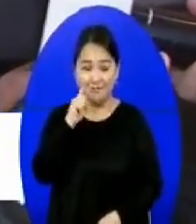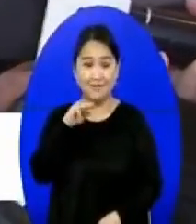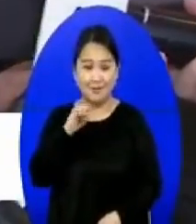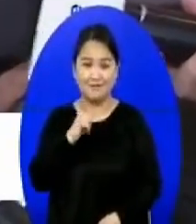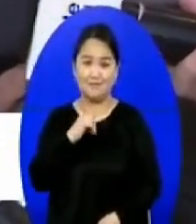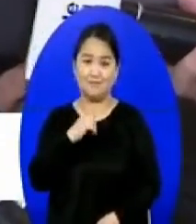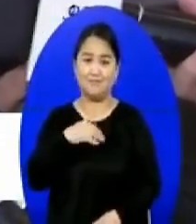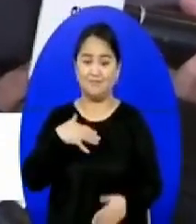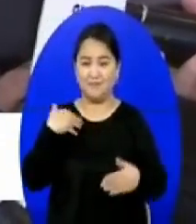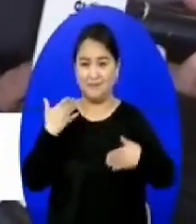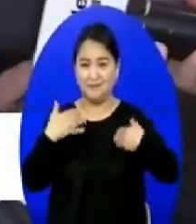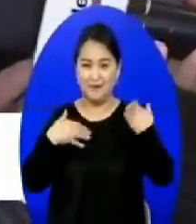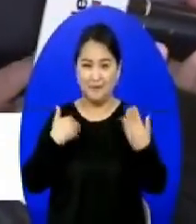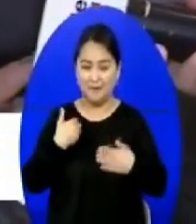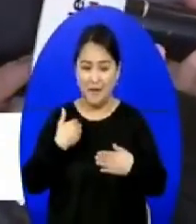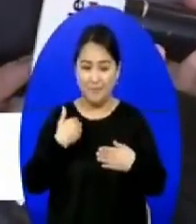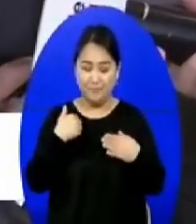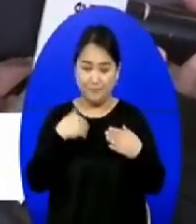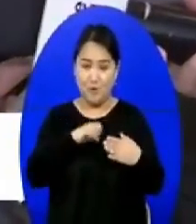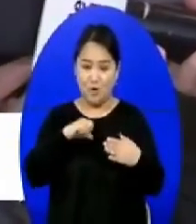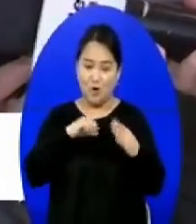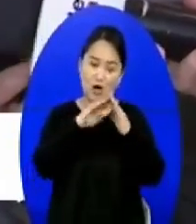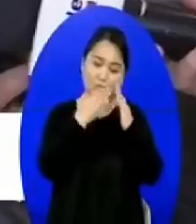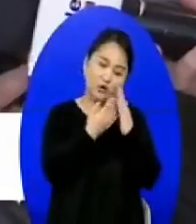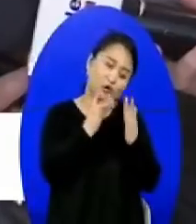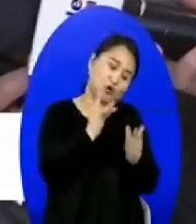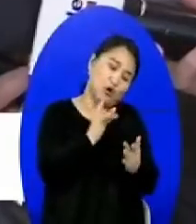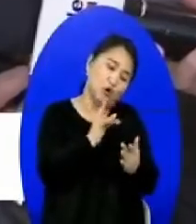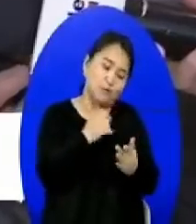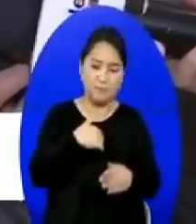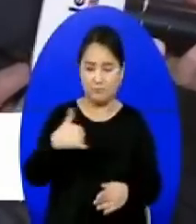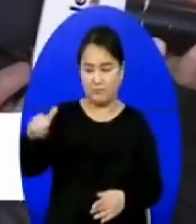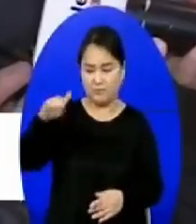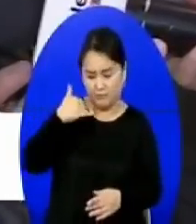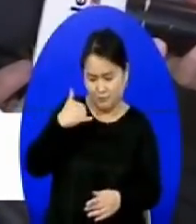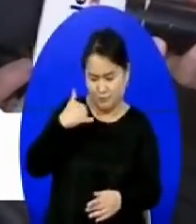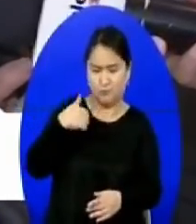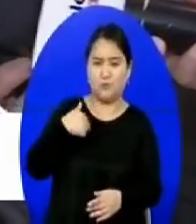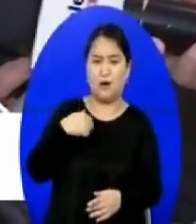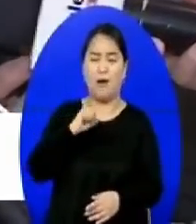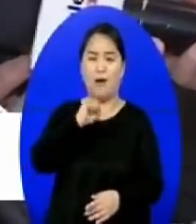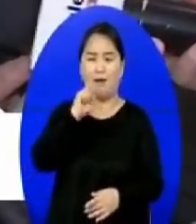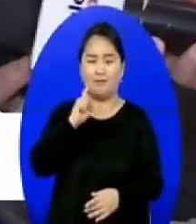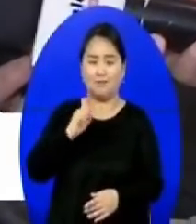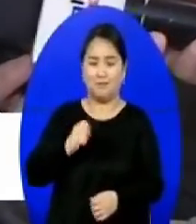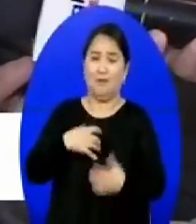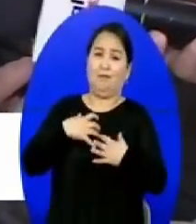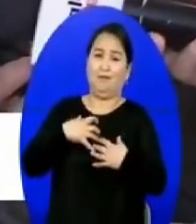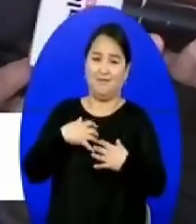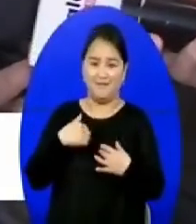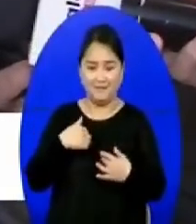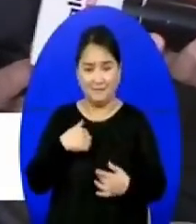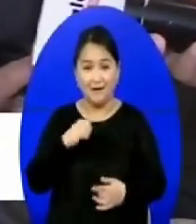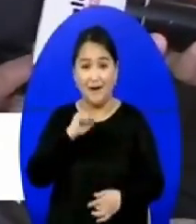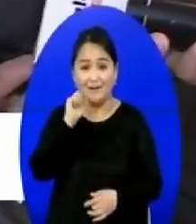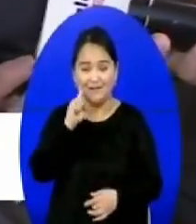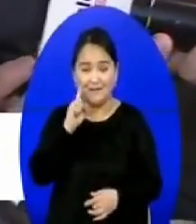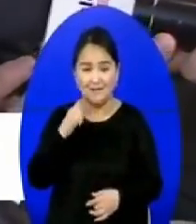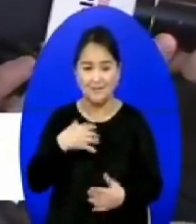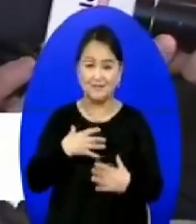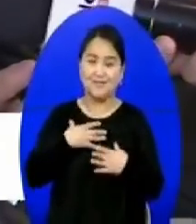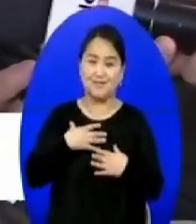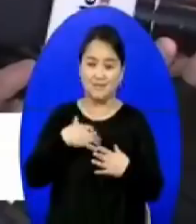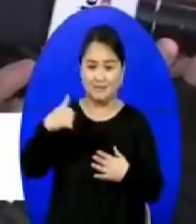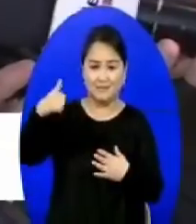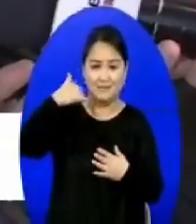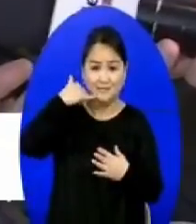болсныг гэрийнхэнтэйгээ тоглоал уучсан чи утас дугаараа. Тэгээ нэг темпо дугаараа залаад харна авсан чи аддсан болсноо мэдчихэв үү гэд хүмүүс